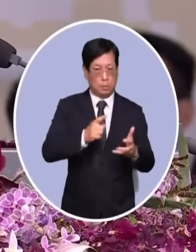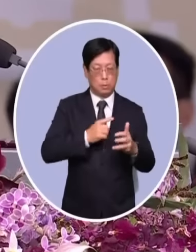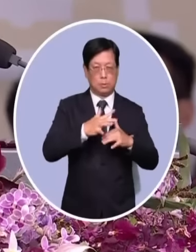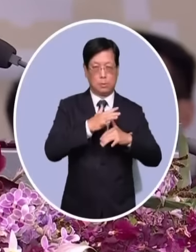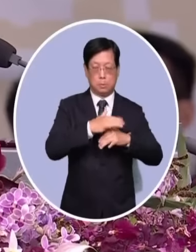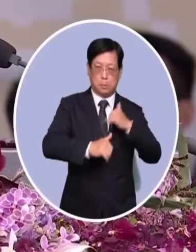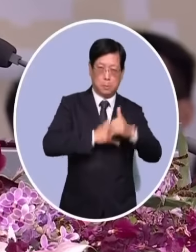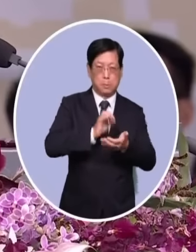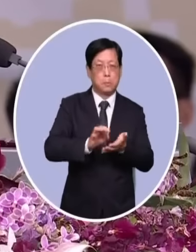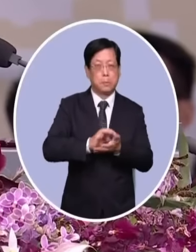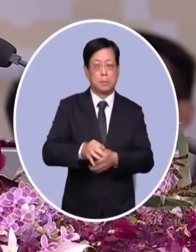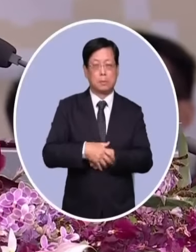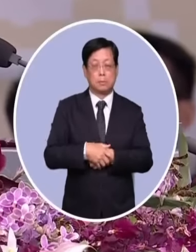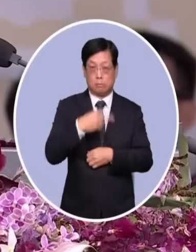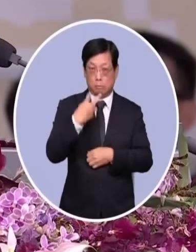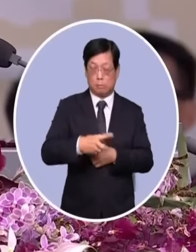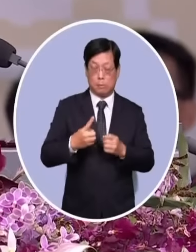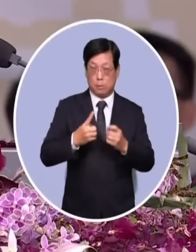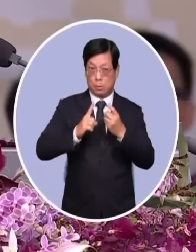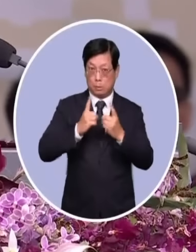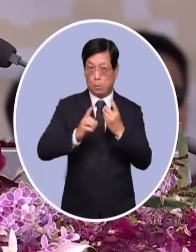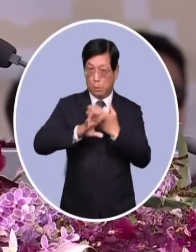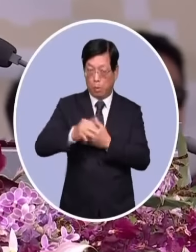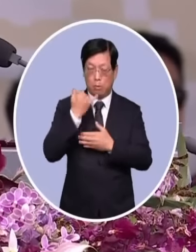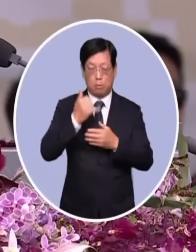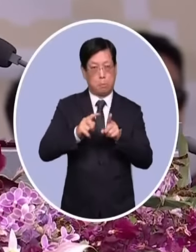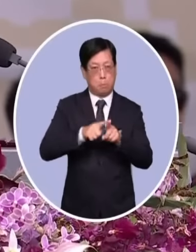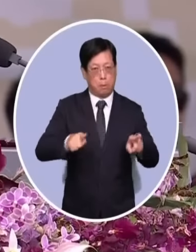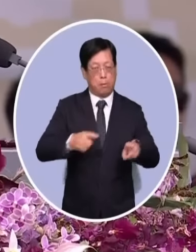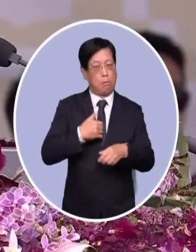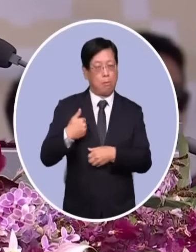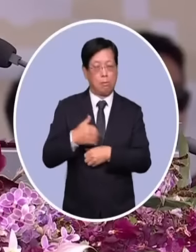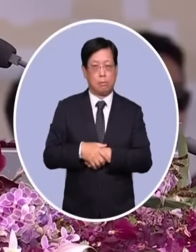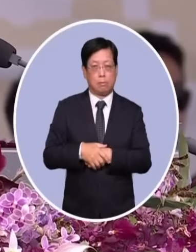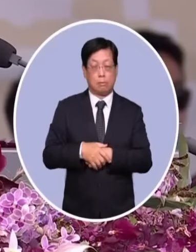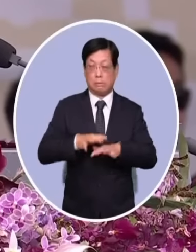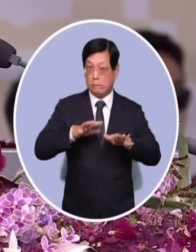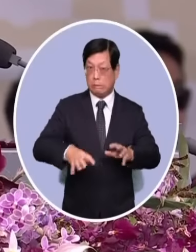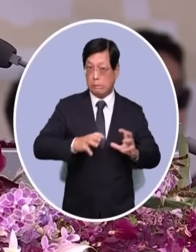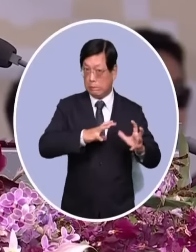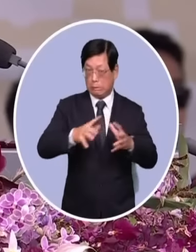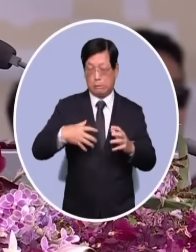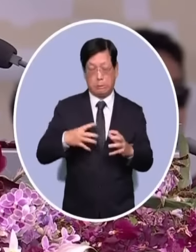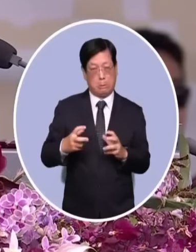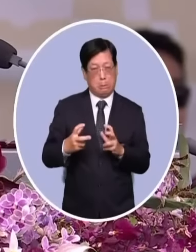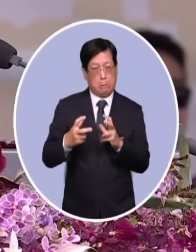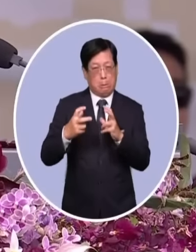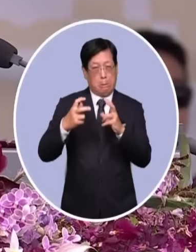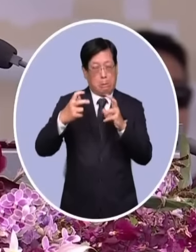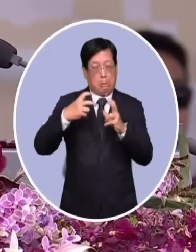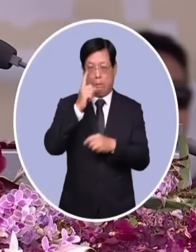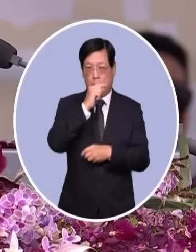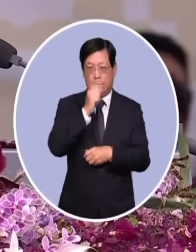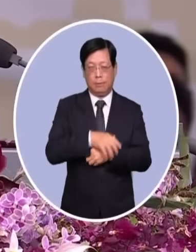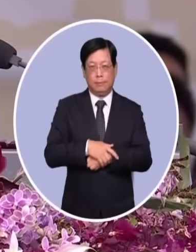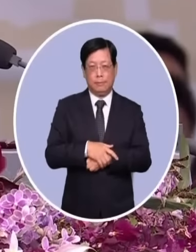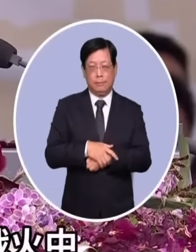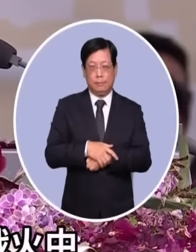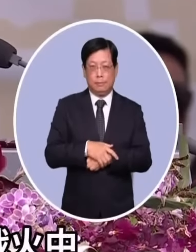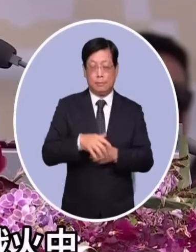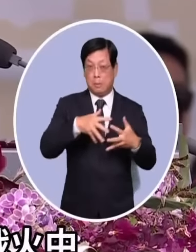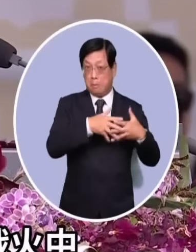生，对外维护和平。当前国际紧张情势不断升高，